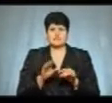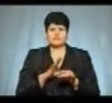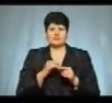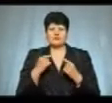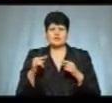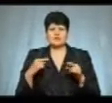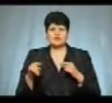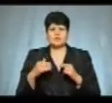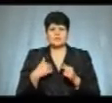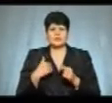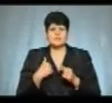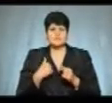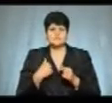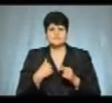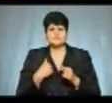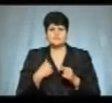Я